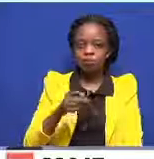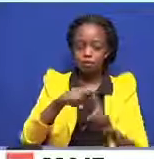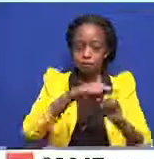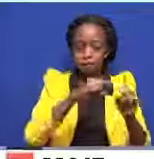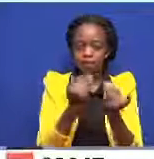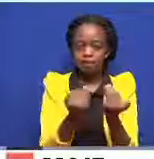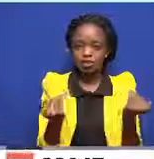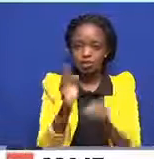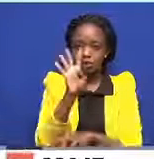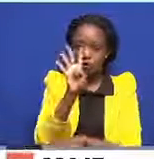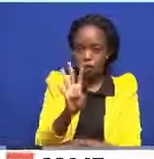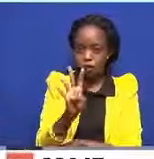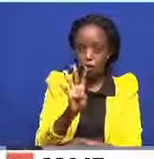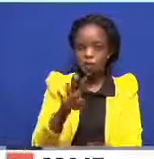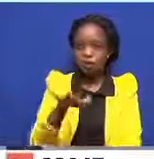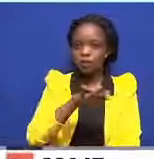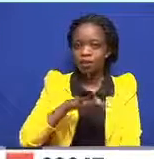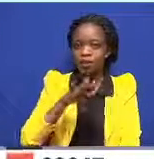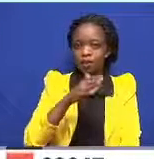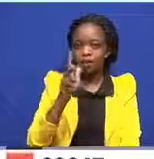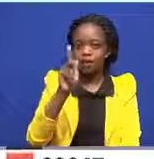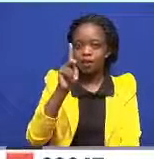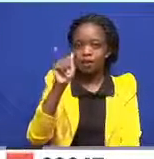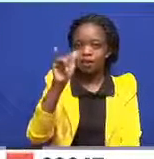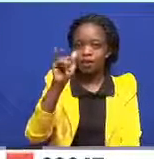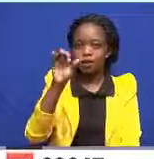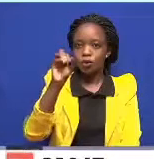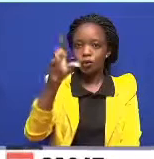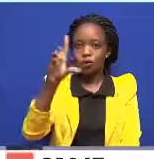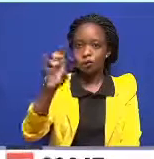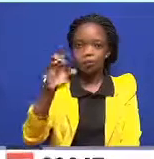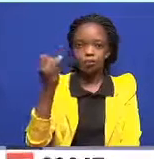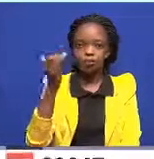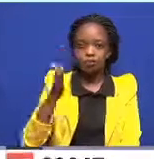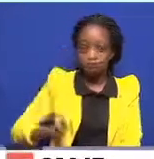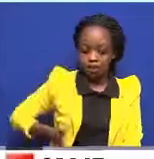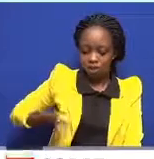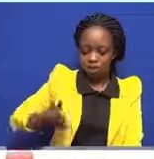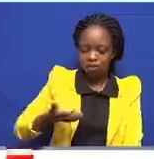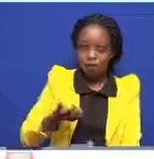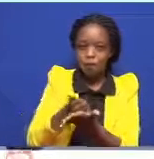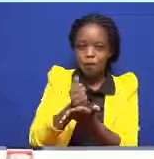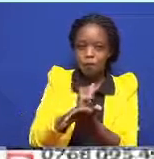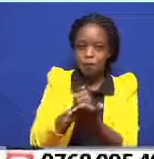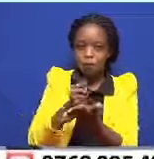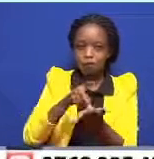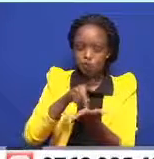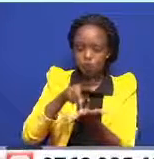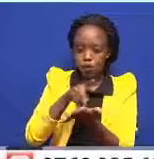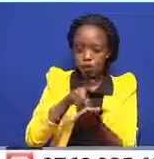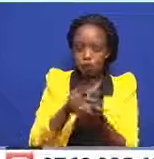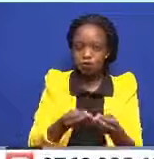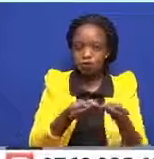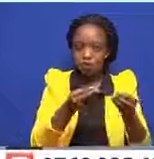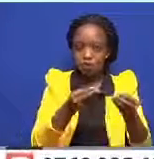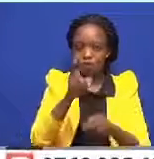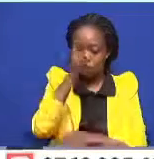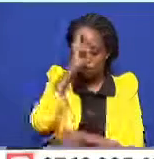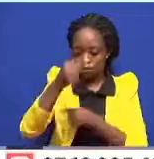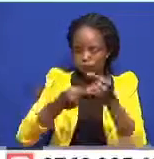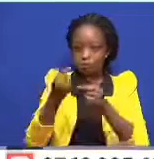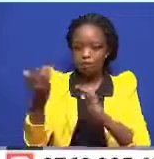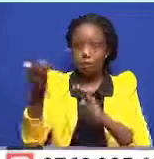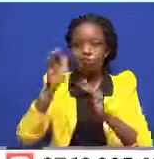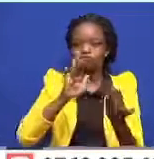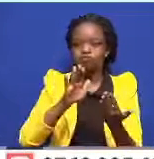wanawe wanne katika eneo la Kayole Naivasha kwa kuwapa sumu, anaendelea kuzuiliwa na polisi. Hata